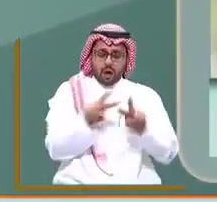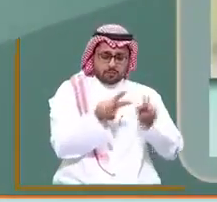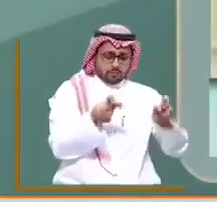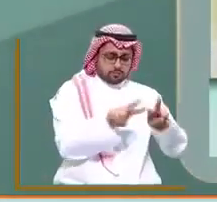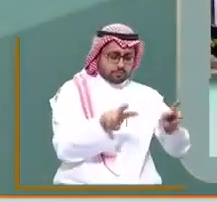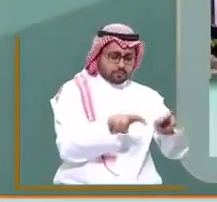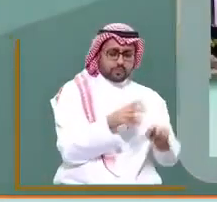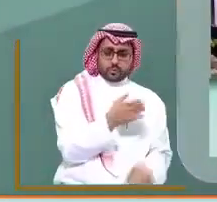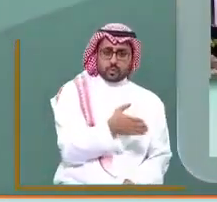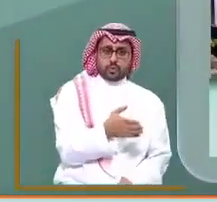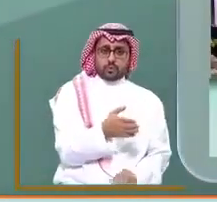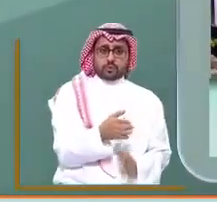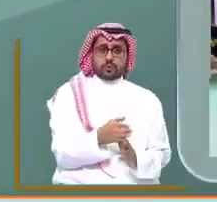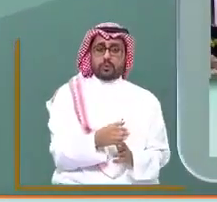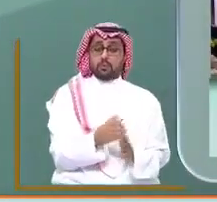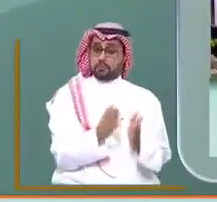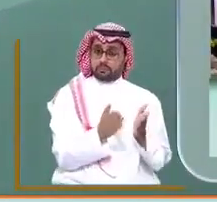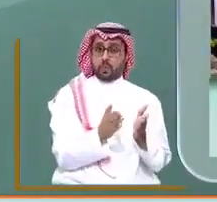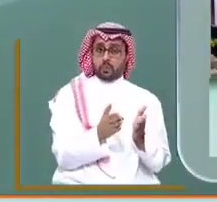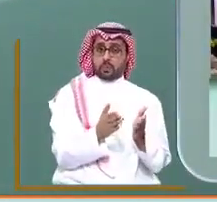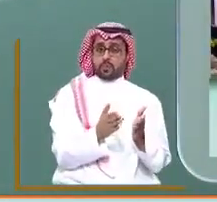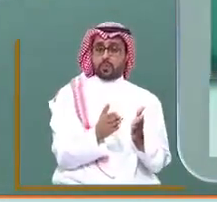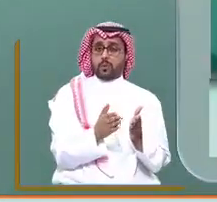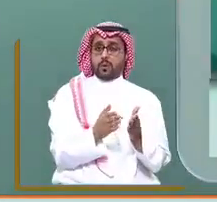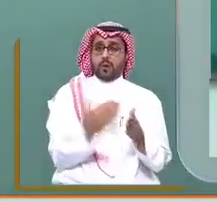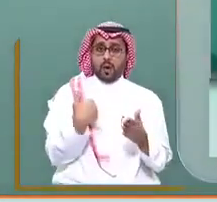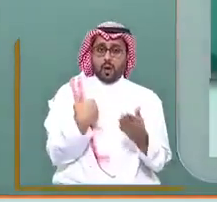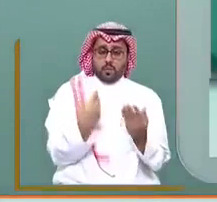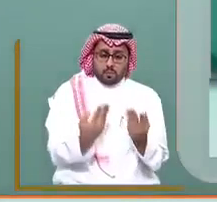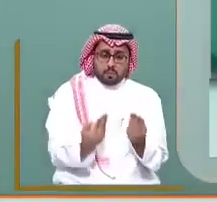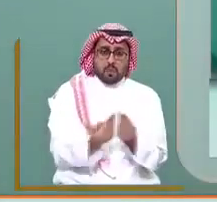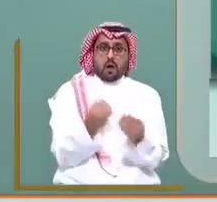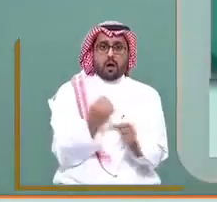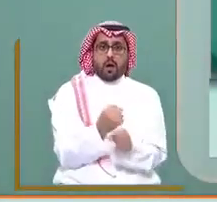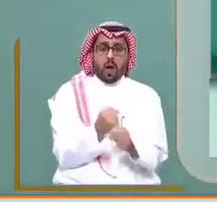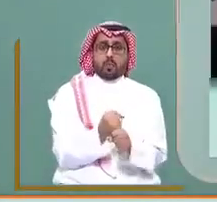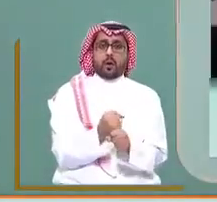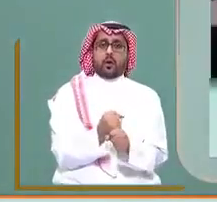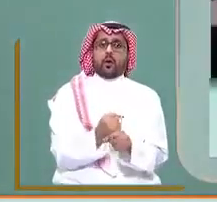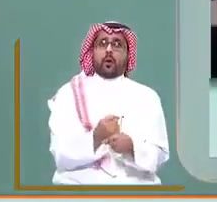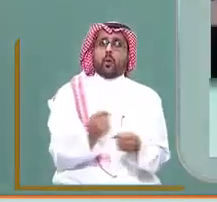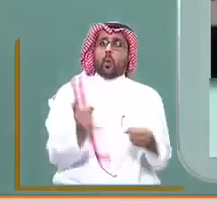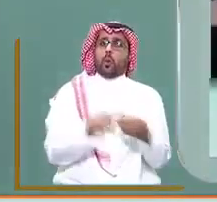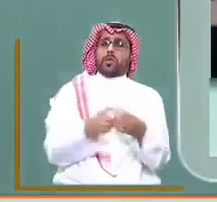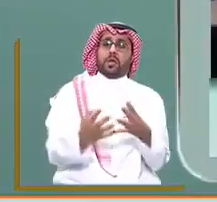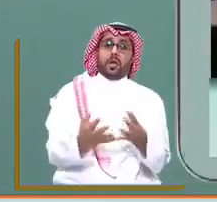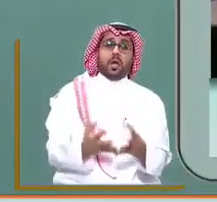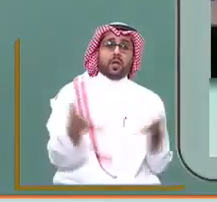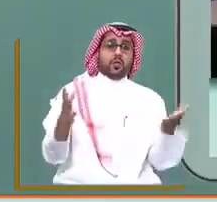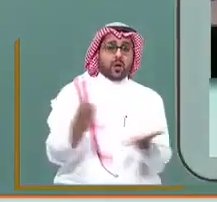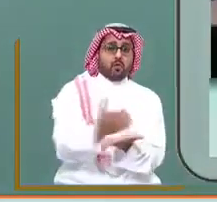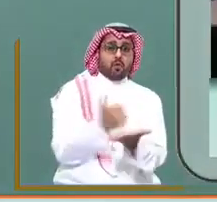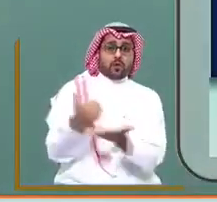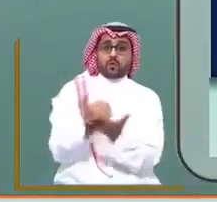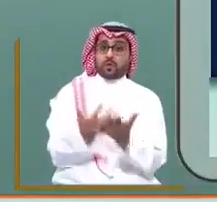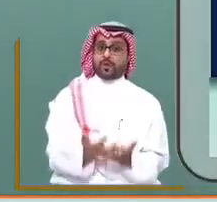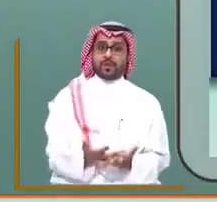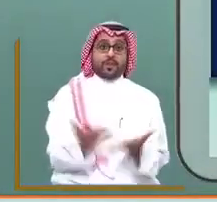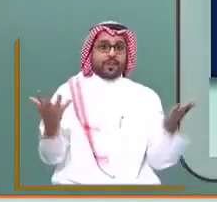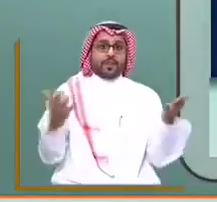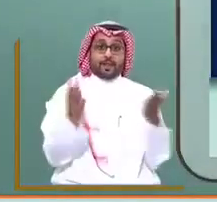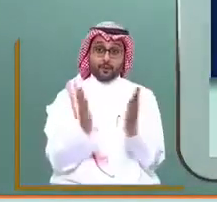نستكشف افضل الفرص اللي ممكن نعمل فيها، ووصلنا الى عدد كبير من الفرص اللي الحمد لله